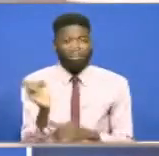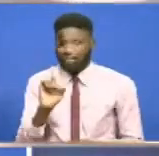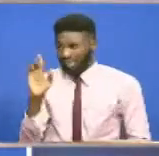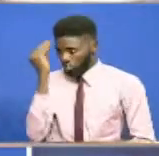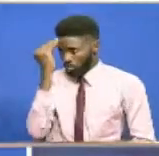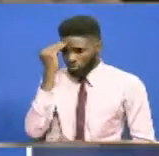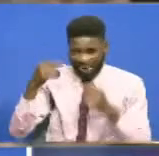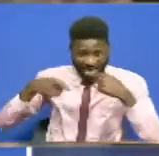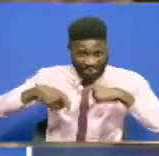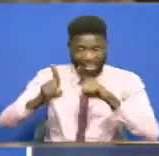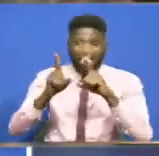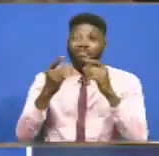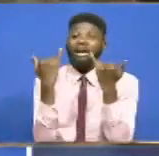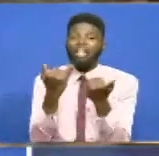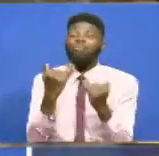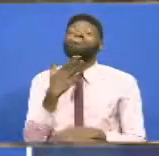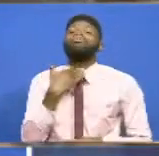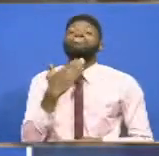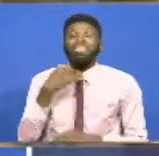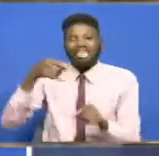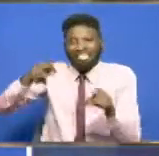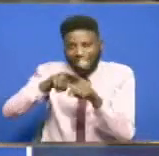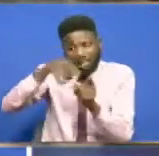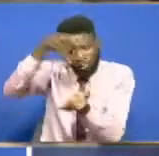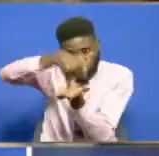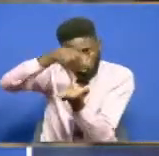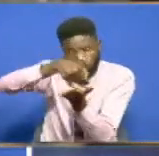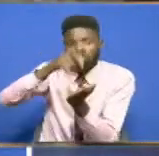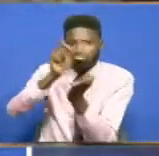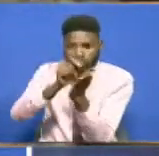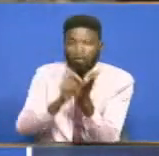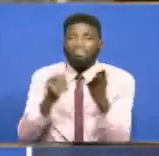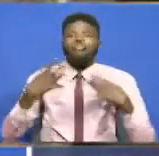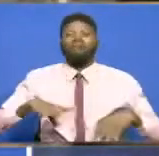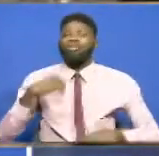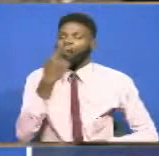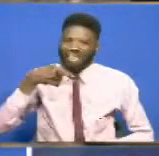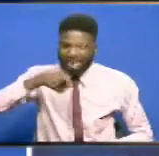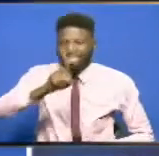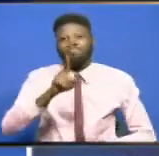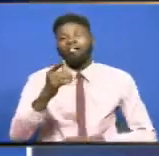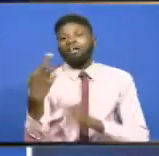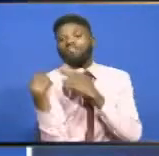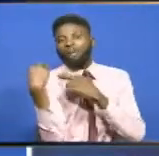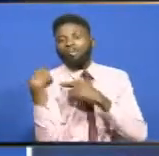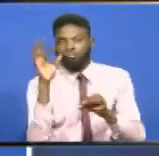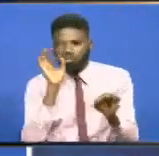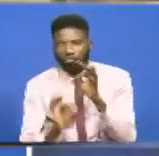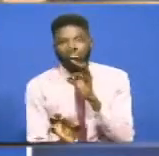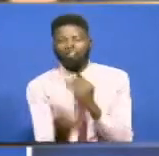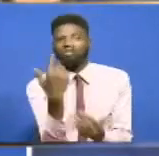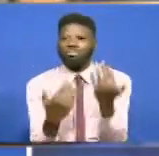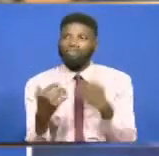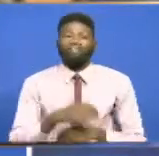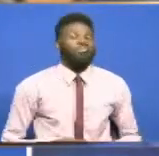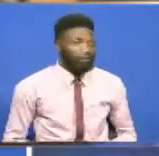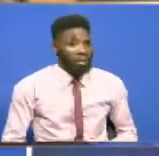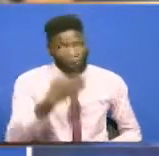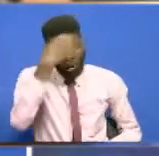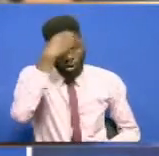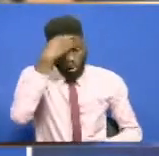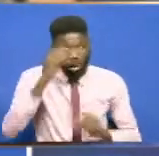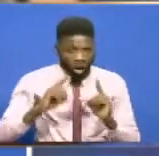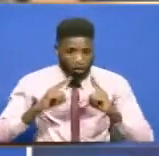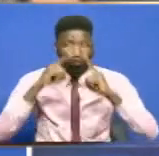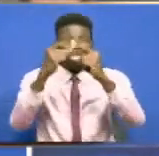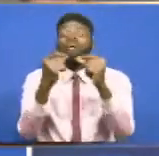za kutambulisha wanaotekeleza visa hivyo. Waziri wa Elimu Profesa George Magoha aliyezuru eneo la Kisii alifichua kwamba